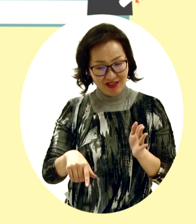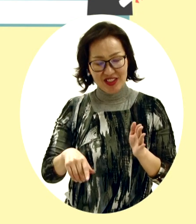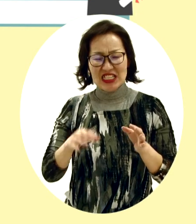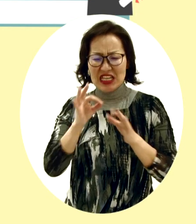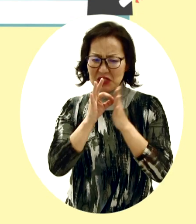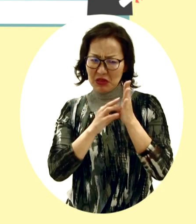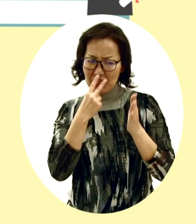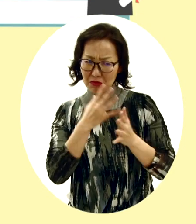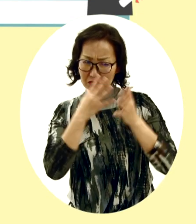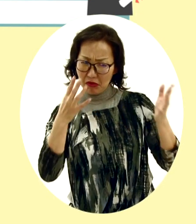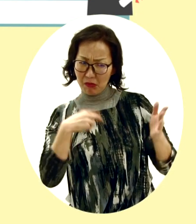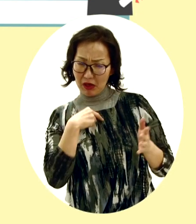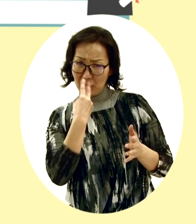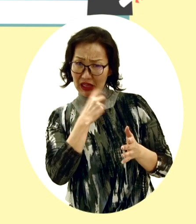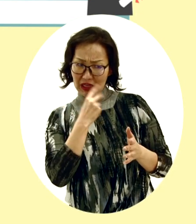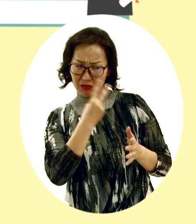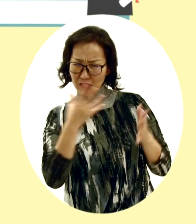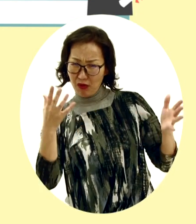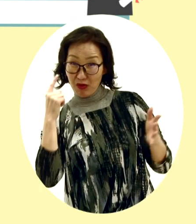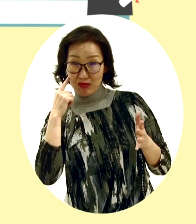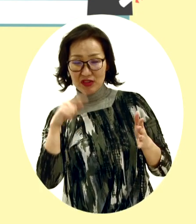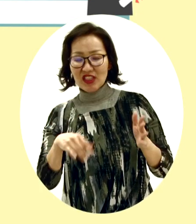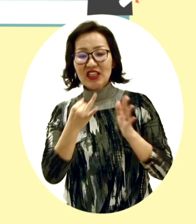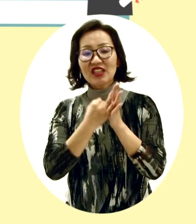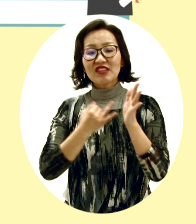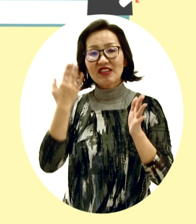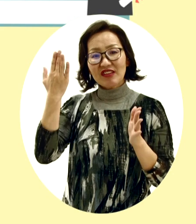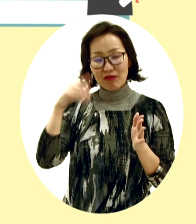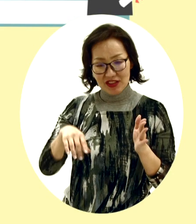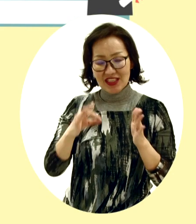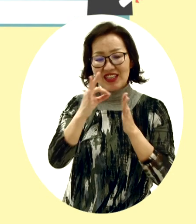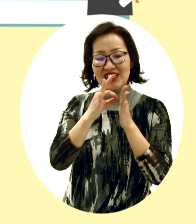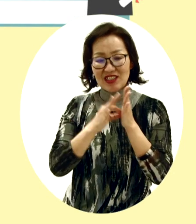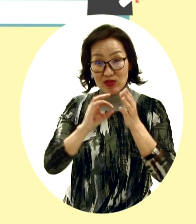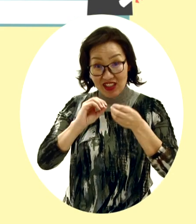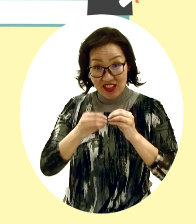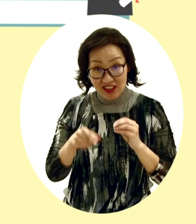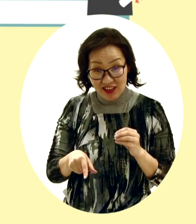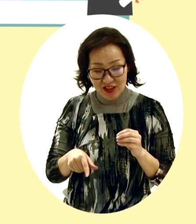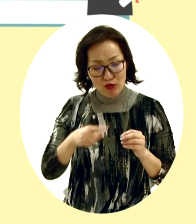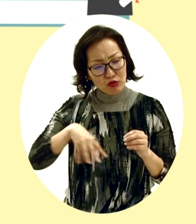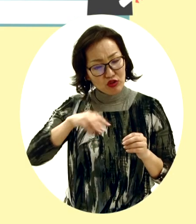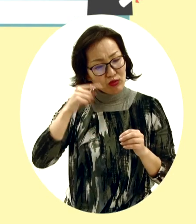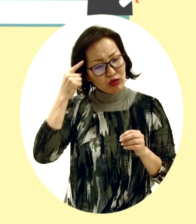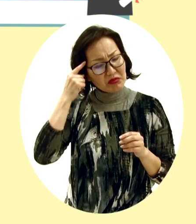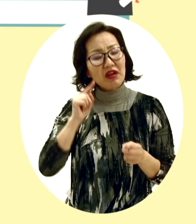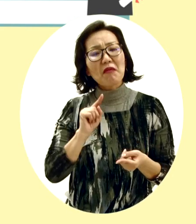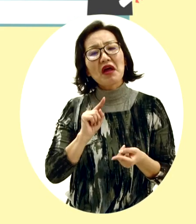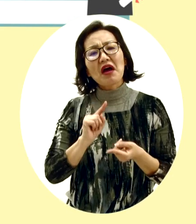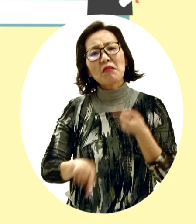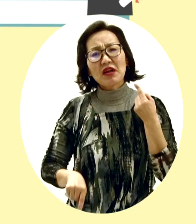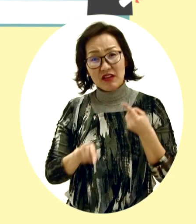гэж бодогдож магадгүй. Тэгвэл энэ нь илтгэл тавих нь, хэлэлцүүлэг хийх нь бидний бодож